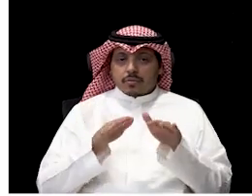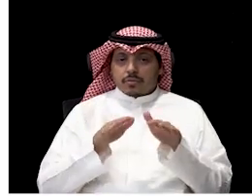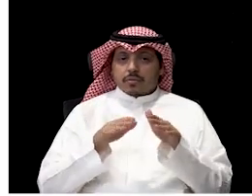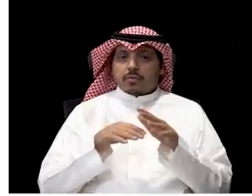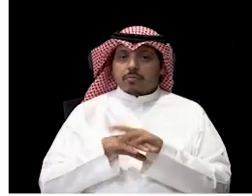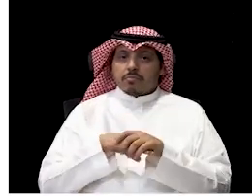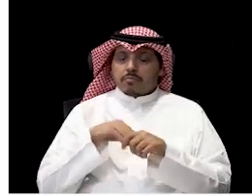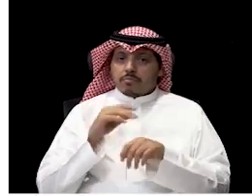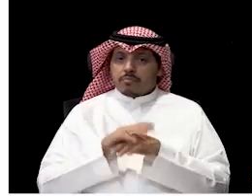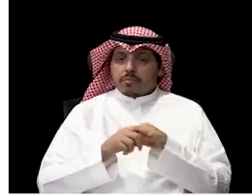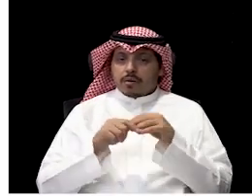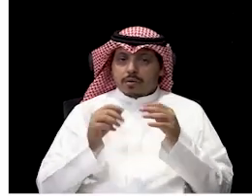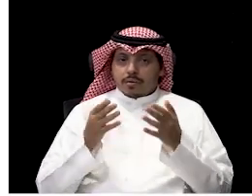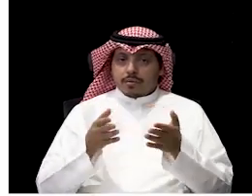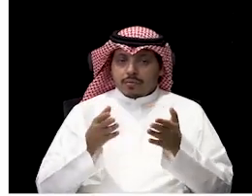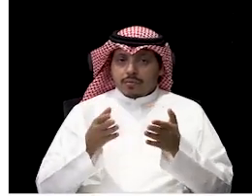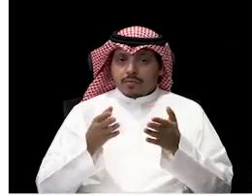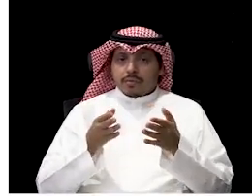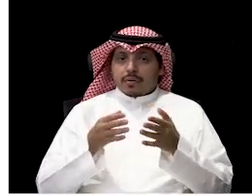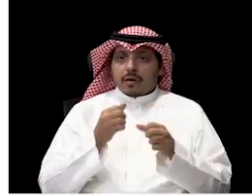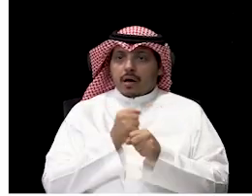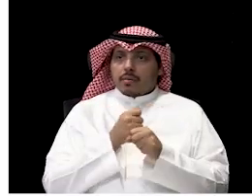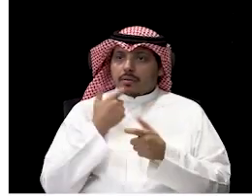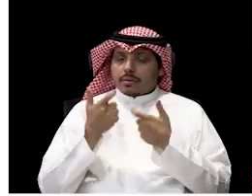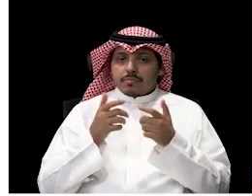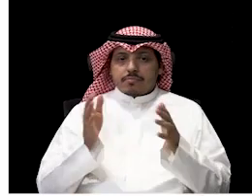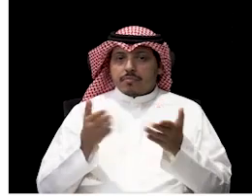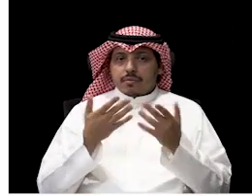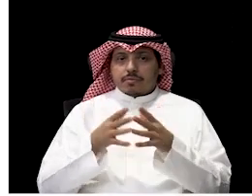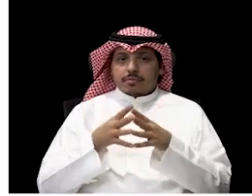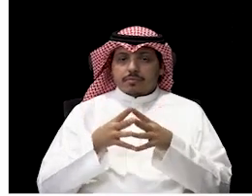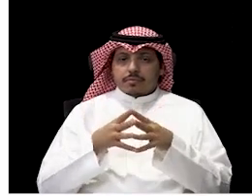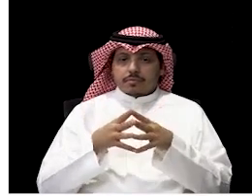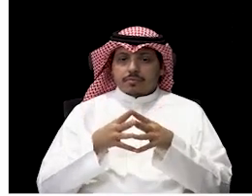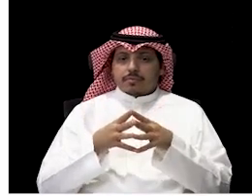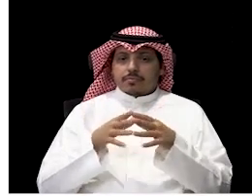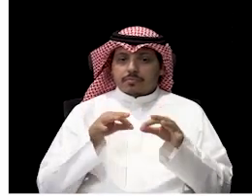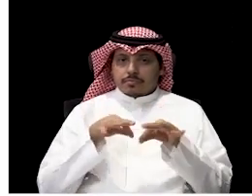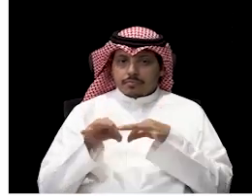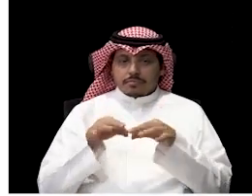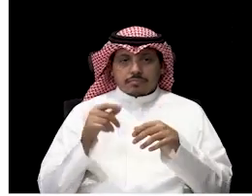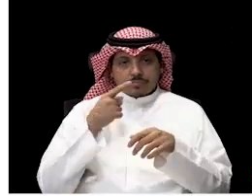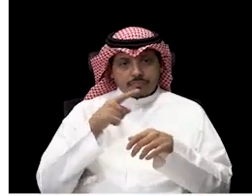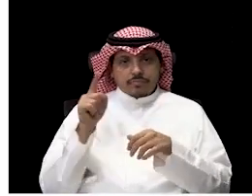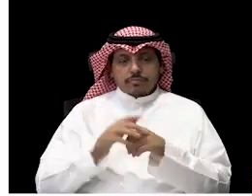لديهم المهارات ولا يجدون عملا. هيكلية، أحسنتم، صح.